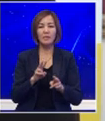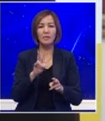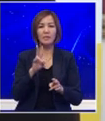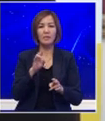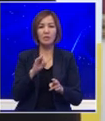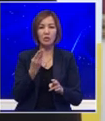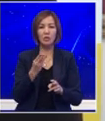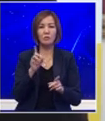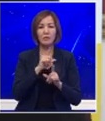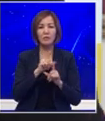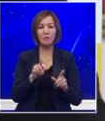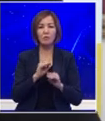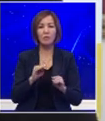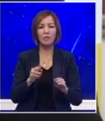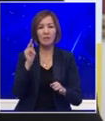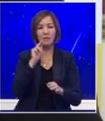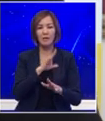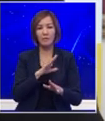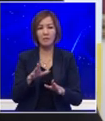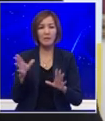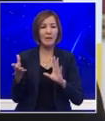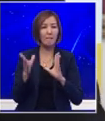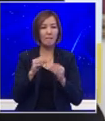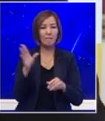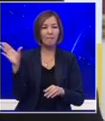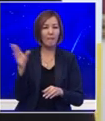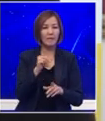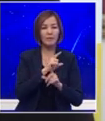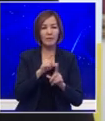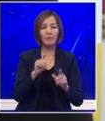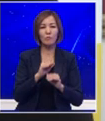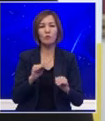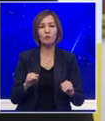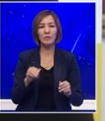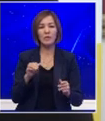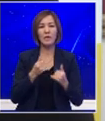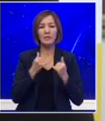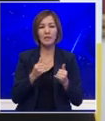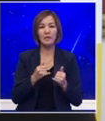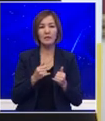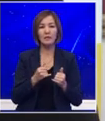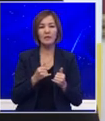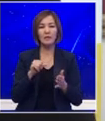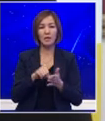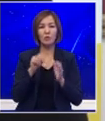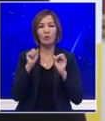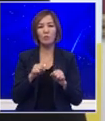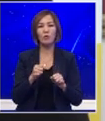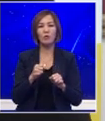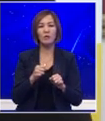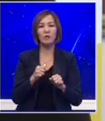Және бұл бағдарлама жаңағы тек осы мектептің оқушыларына ғана емес, барлық қаладан, қаладағы басқа мектептерден де оқушылар келе